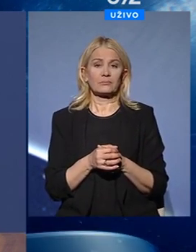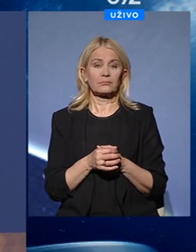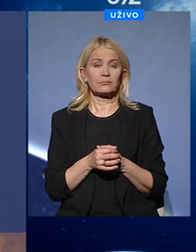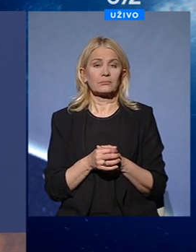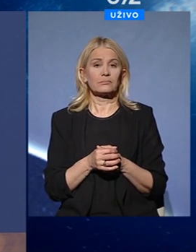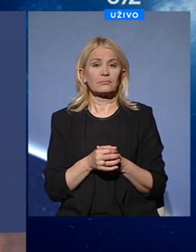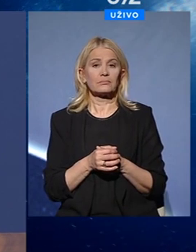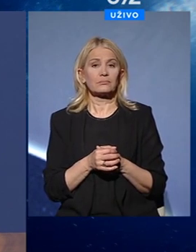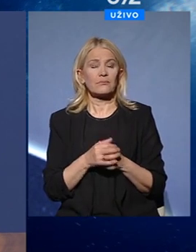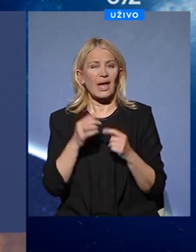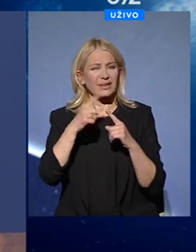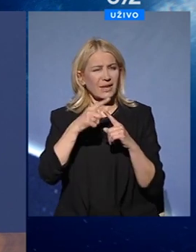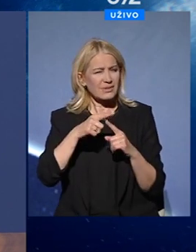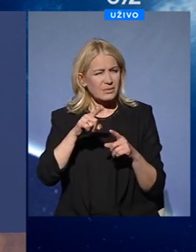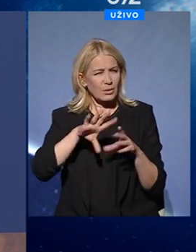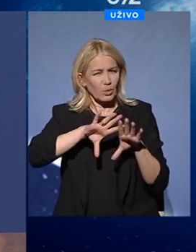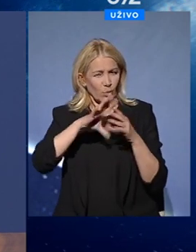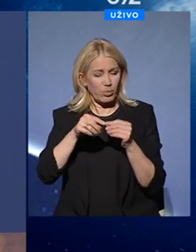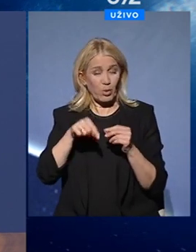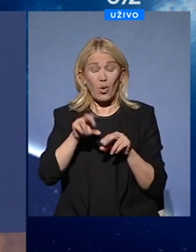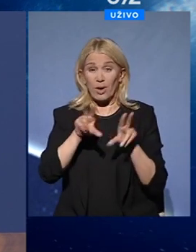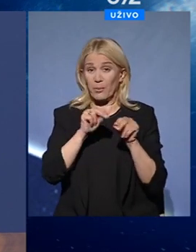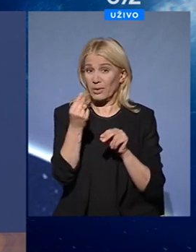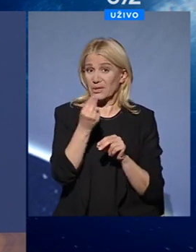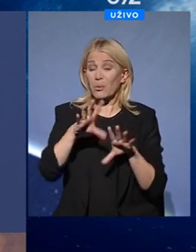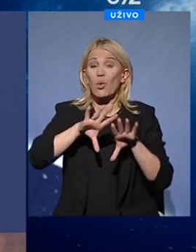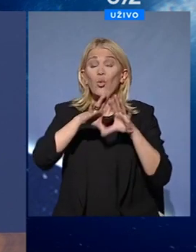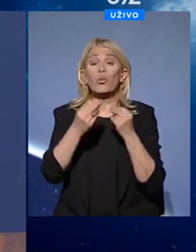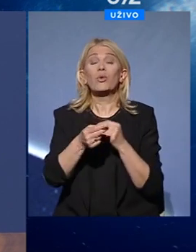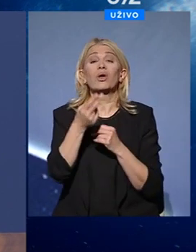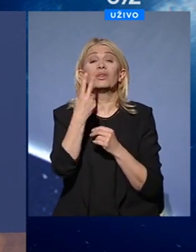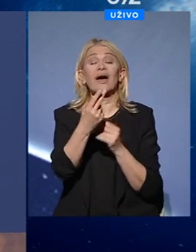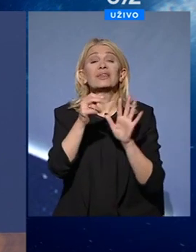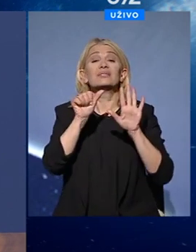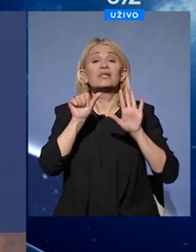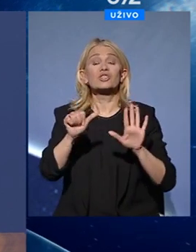Testirano je, znači, do 15 časa u Republici Srbiji ukupno